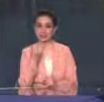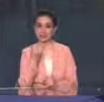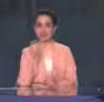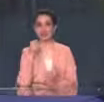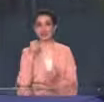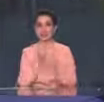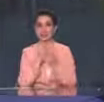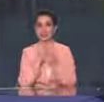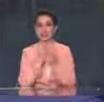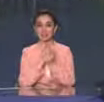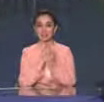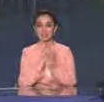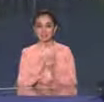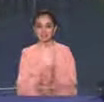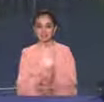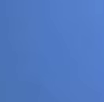встречи